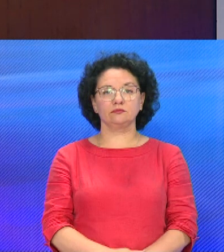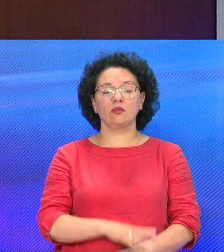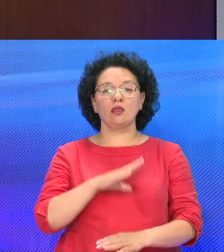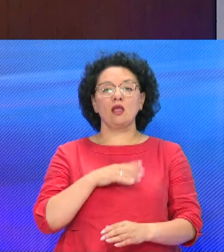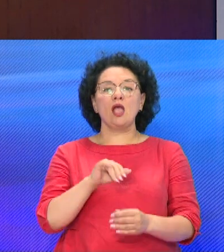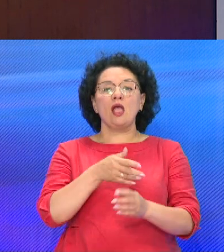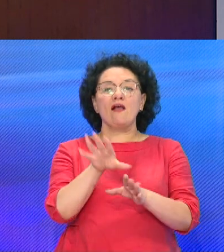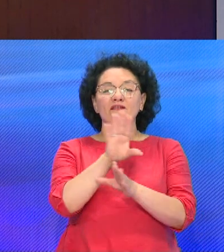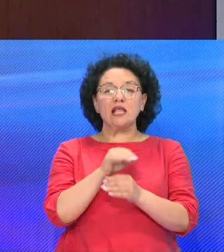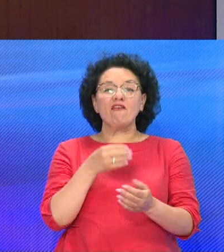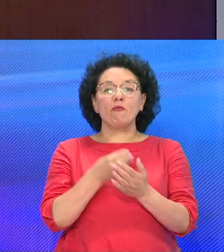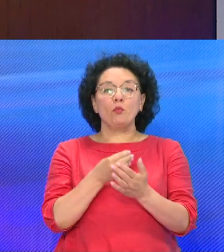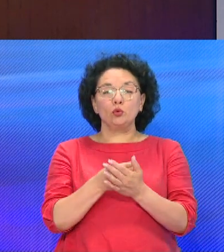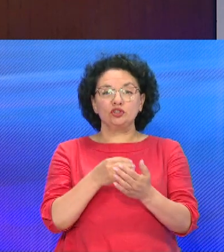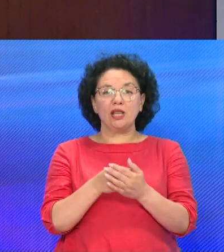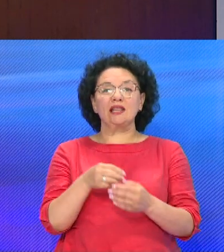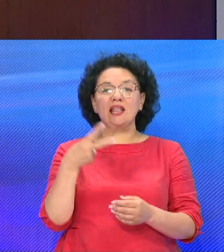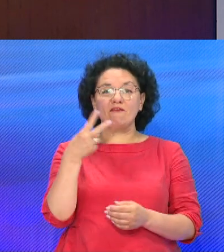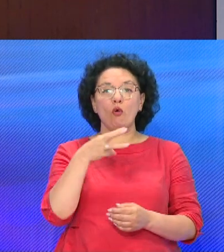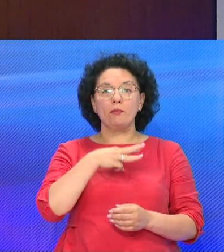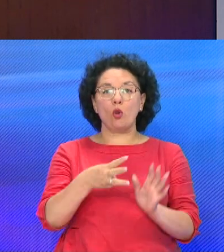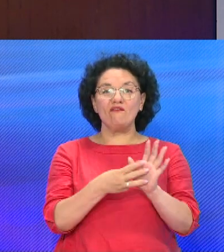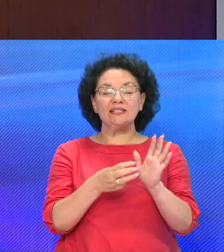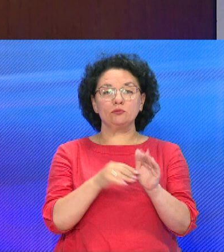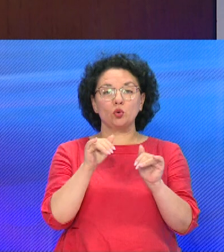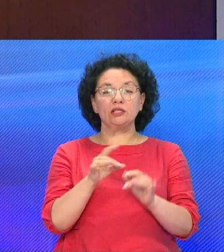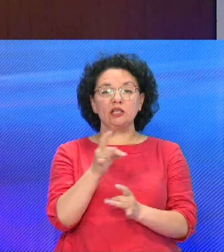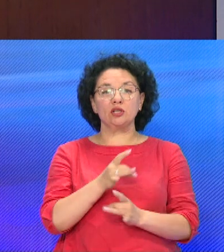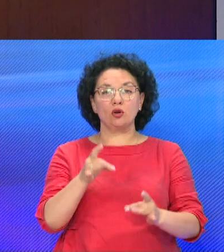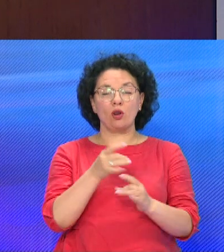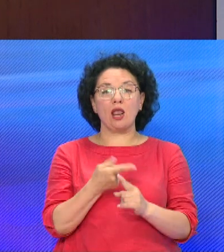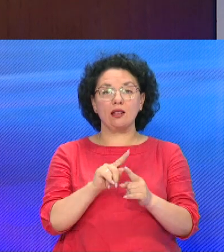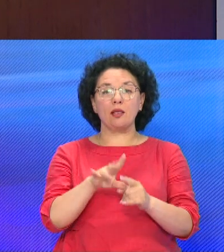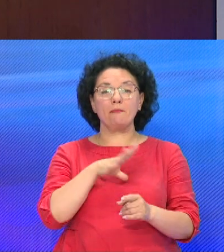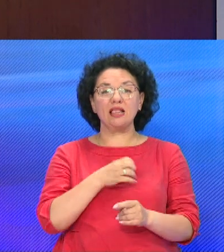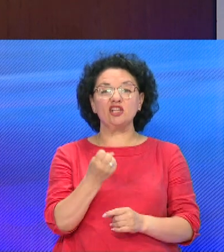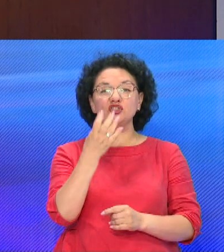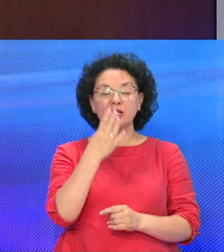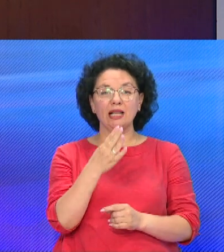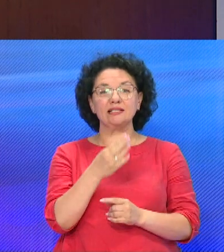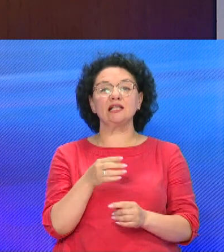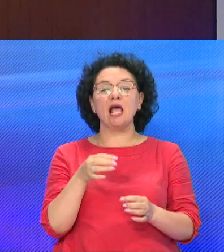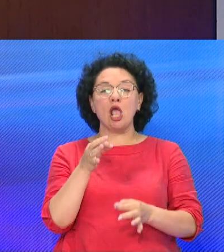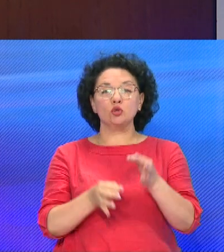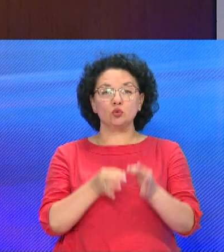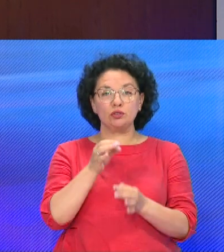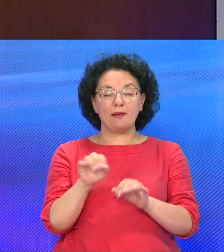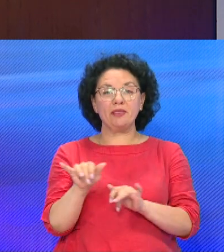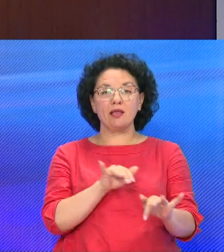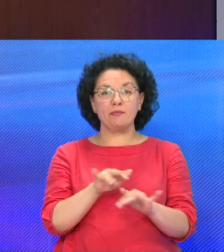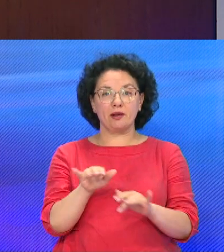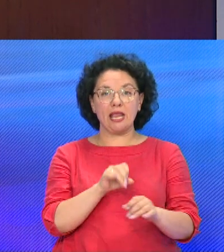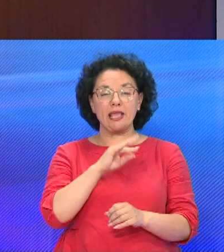Додаткове спагнання у бюджеті 2 800 000 рублів, узбудження 14 кримінальних справ і притягнення 10 чоловік